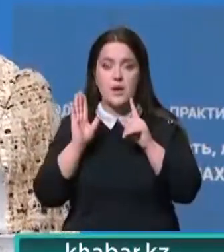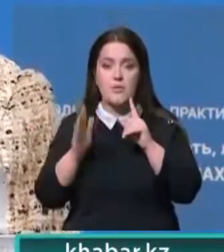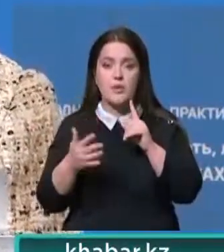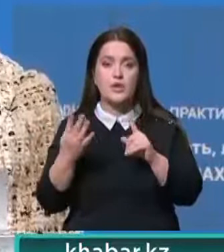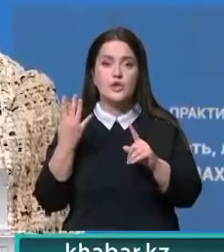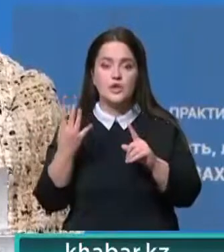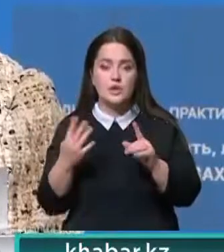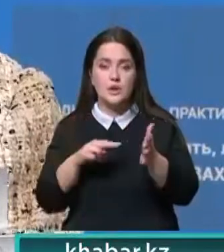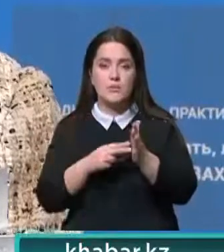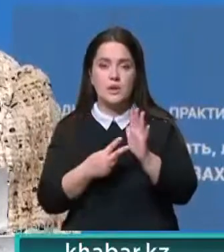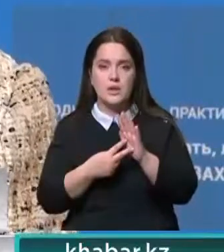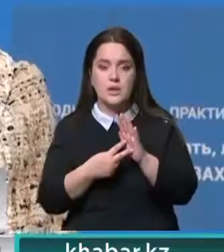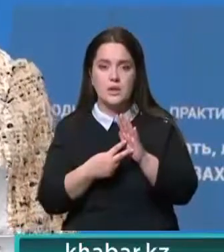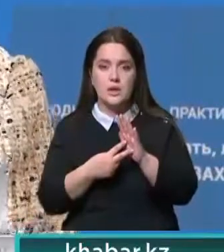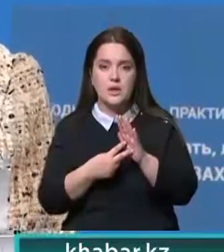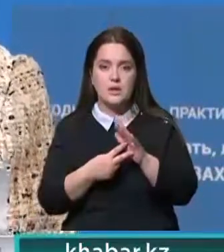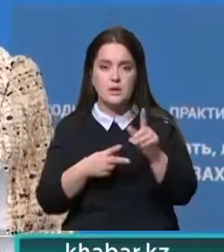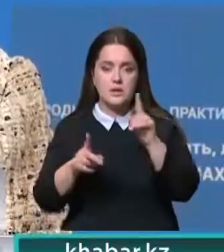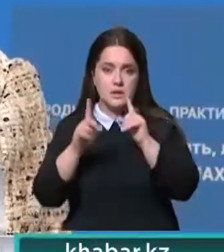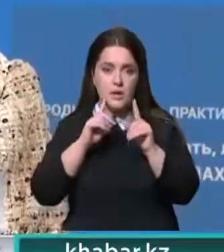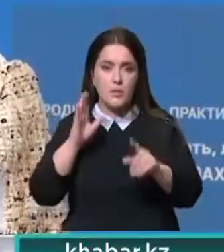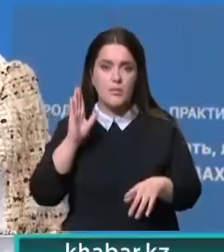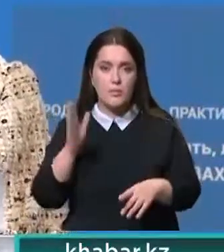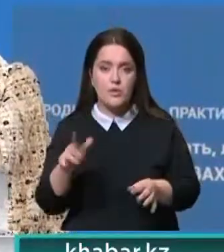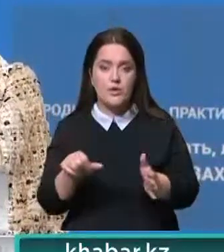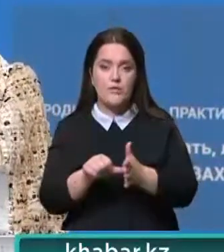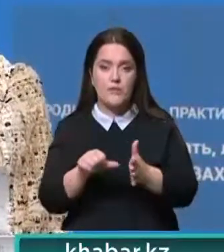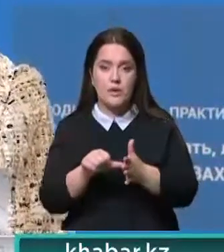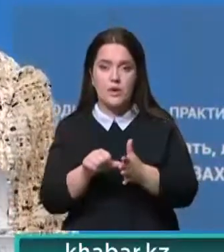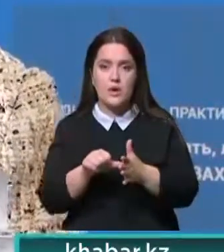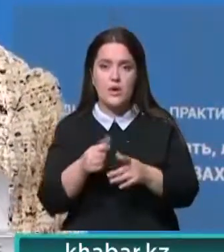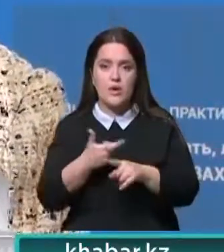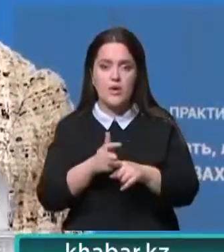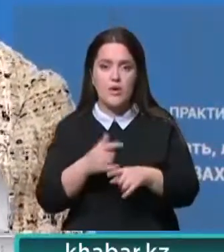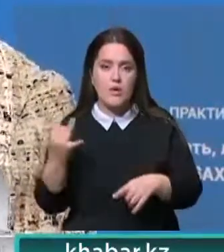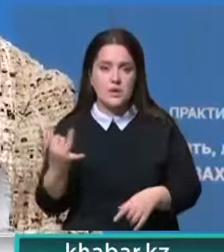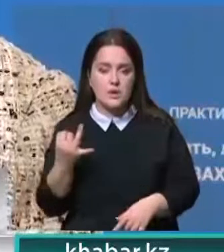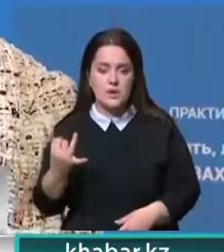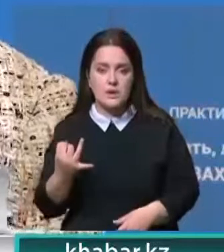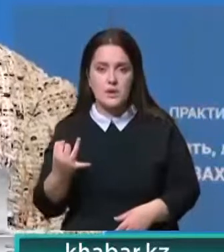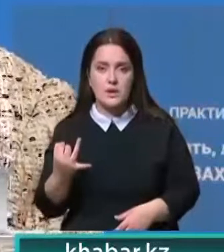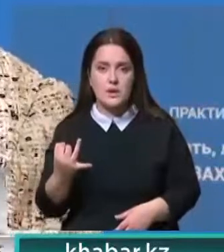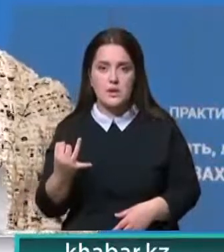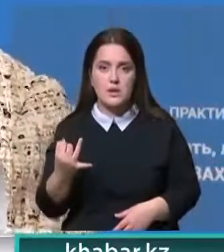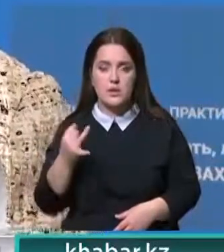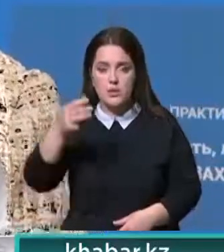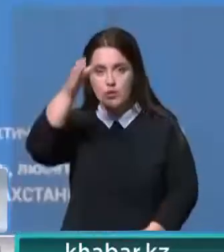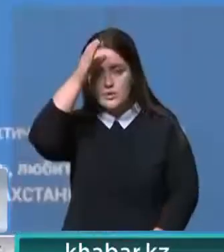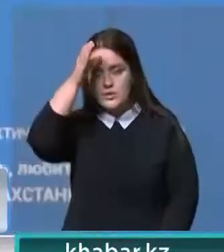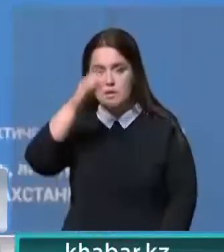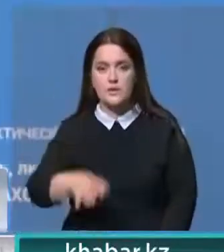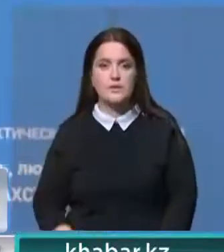4 пленарных заседания, будет выступление очень интересно, будут выступать практики. Значит, и ученые.